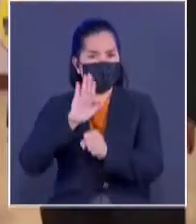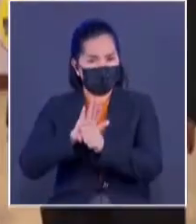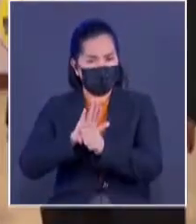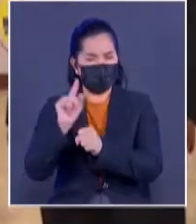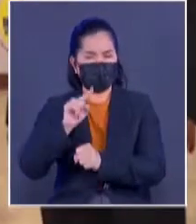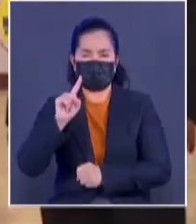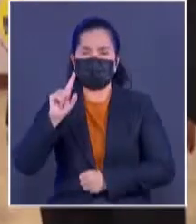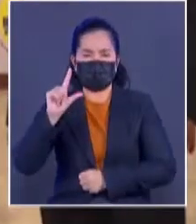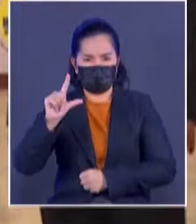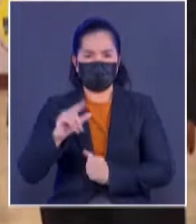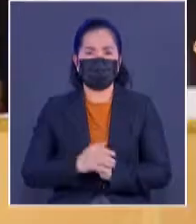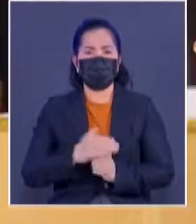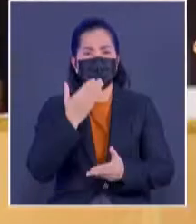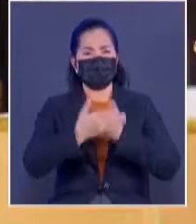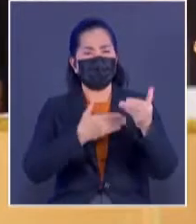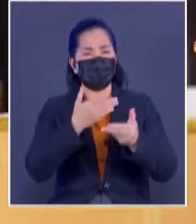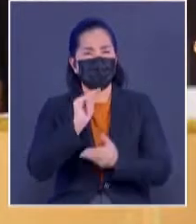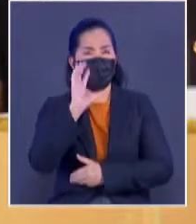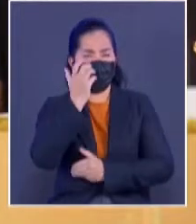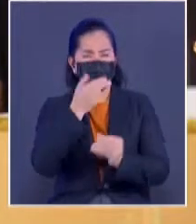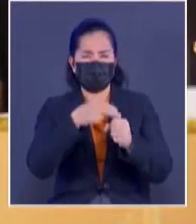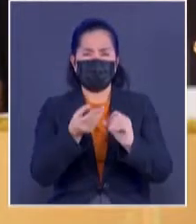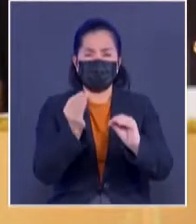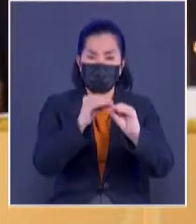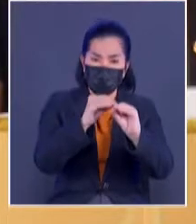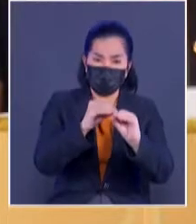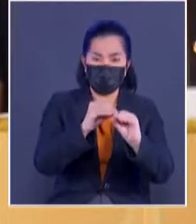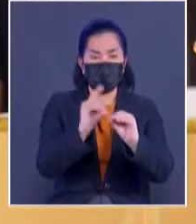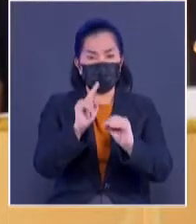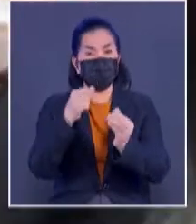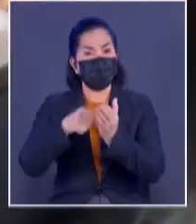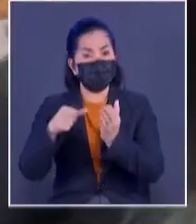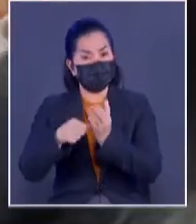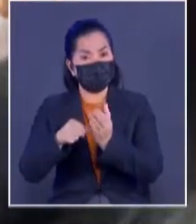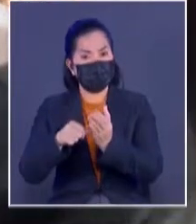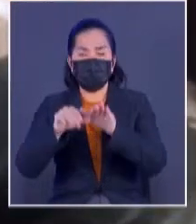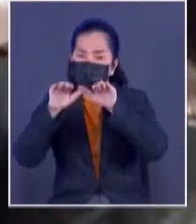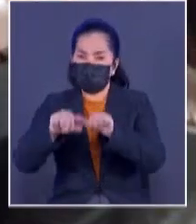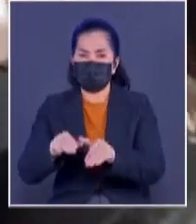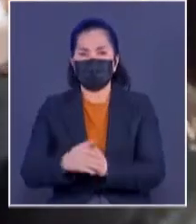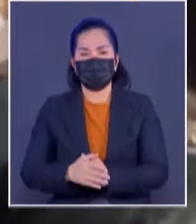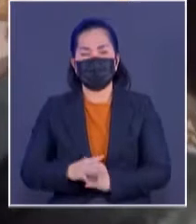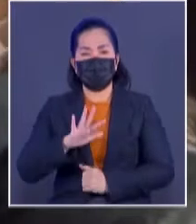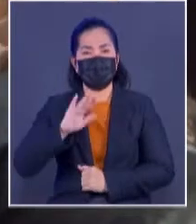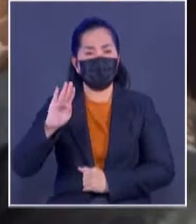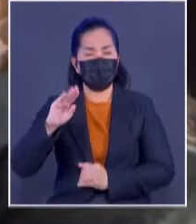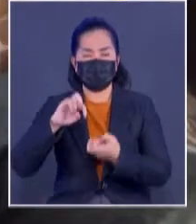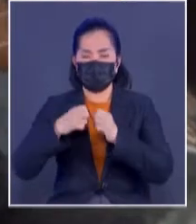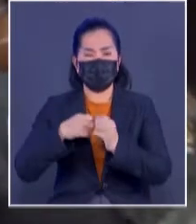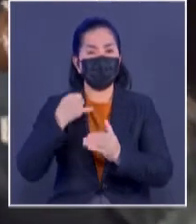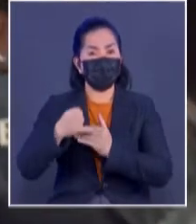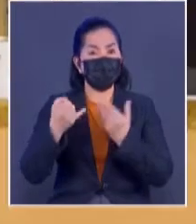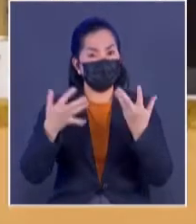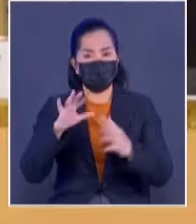ได้เนี่ยราคาน้ำมันตลาดโลกมันเพิ่มสูงขึ้นเขาก็เลยบอกว่างั้นก็ไปลดภาษีสรรพสามิตลงลิตรละ5บาทก็จบแล้ว